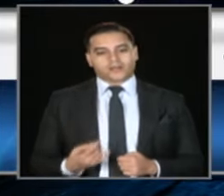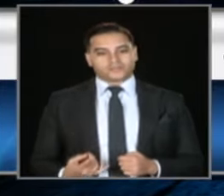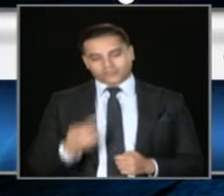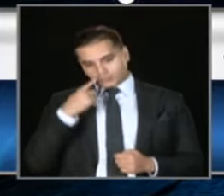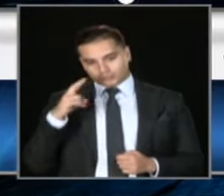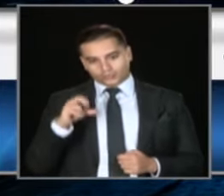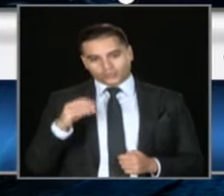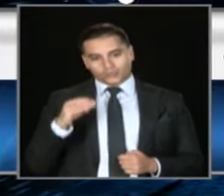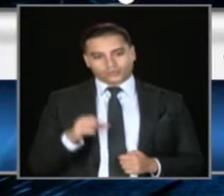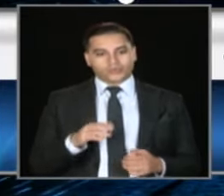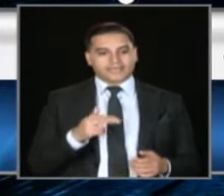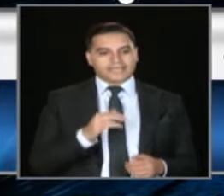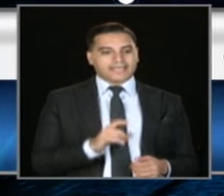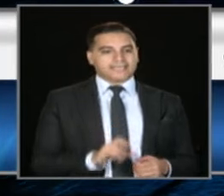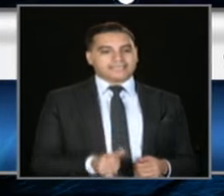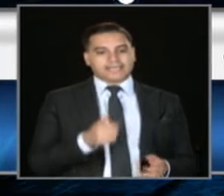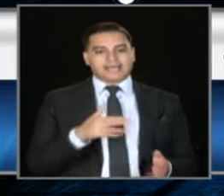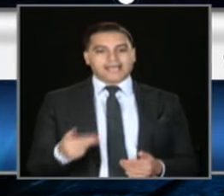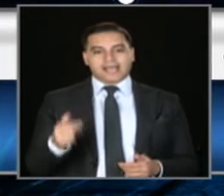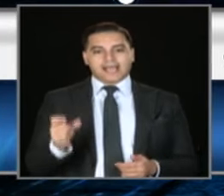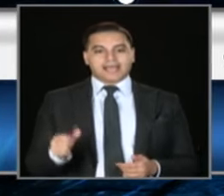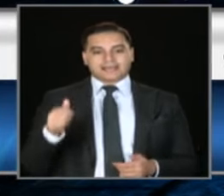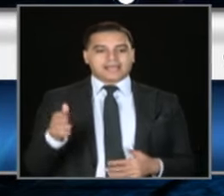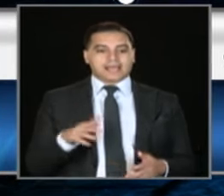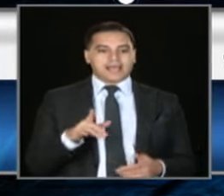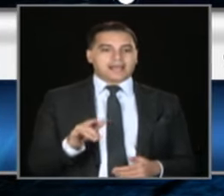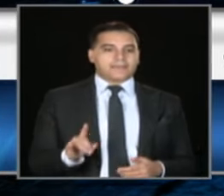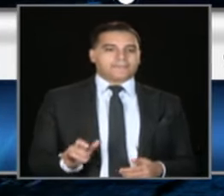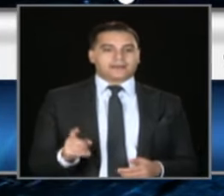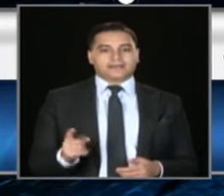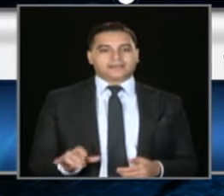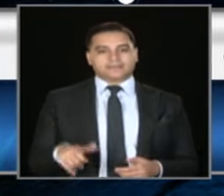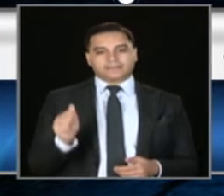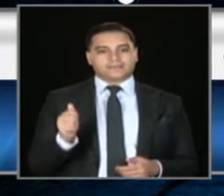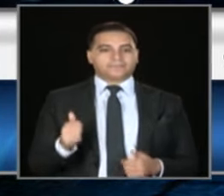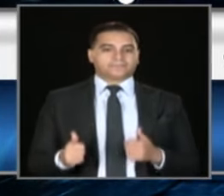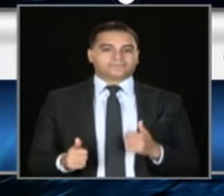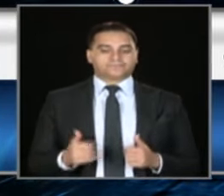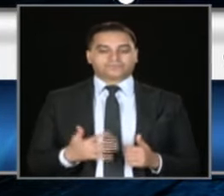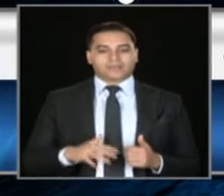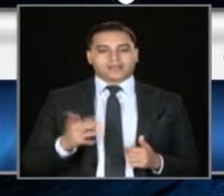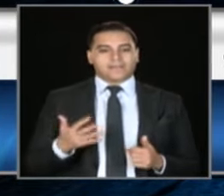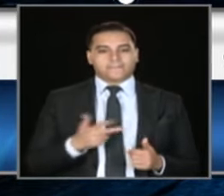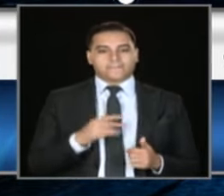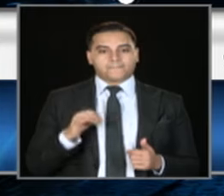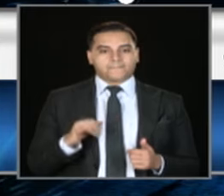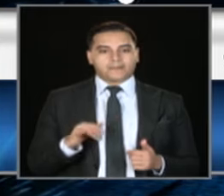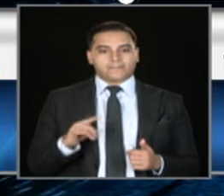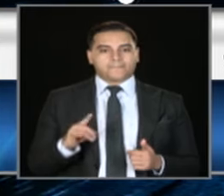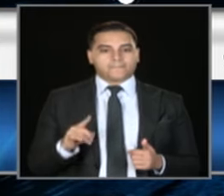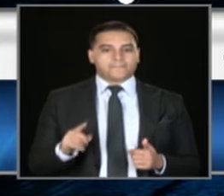توجو، غينيا، غانا، لايبيريا. جبل نيمبا